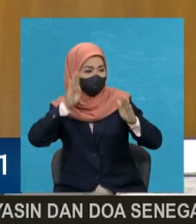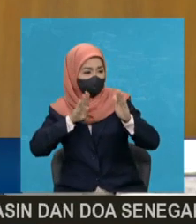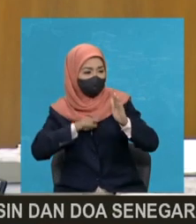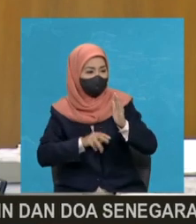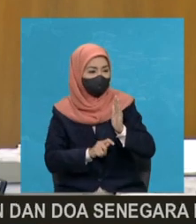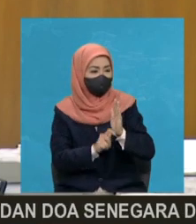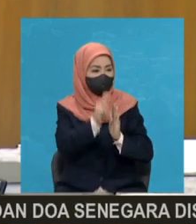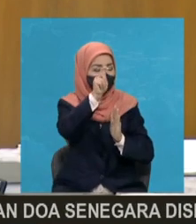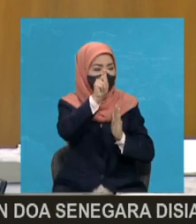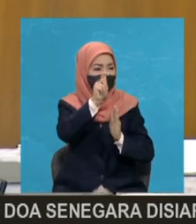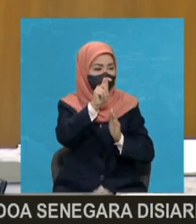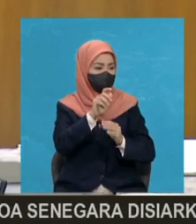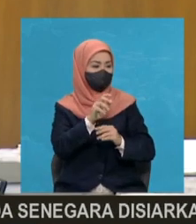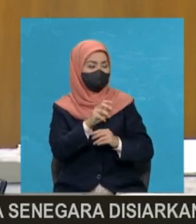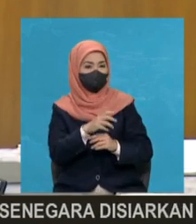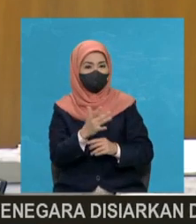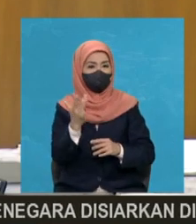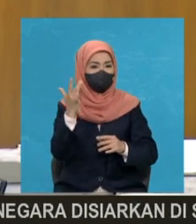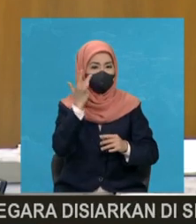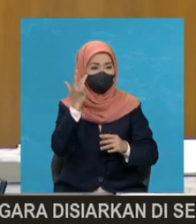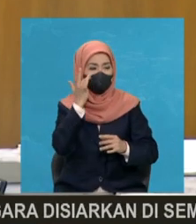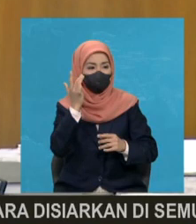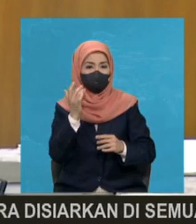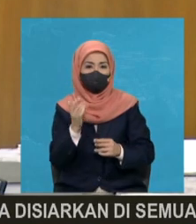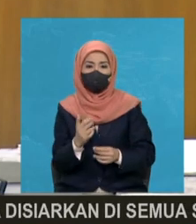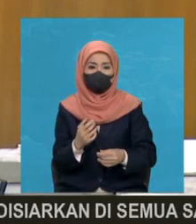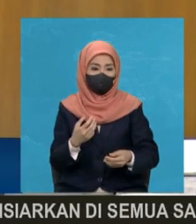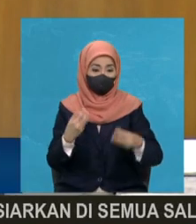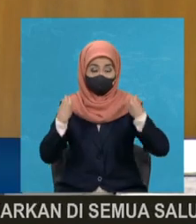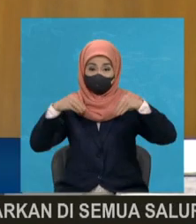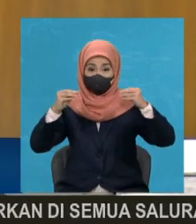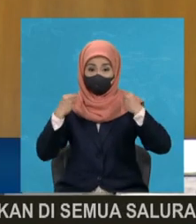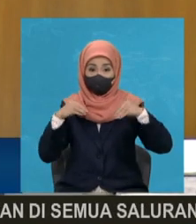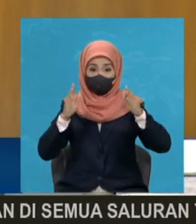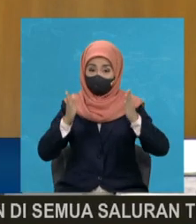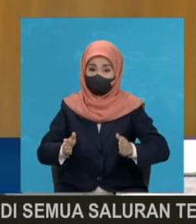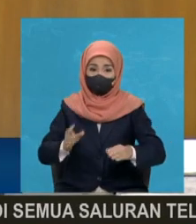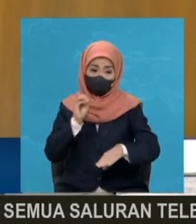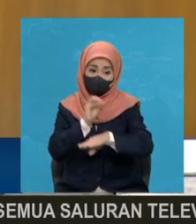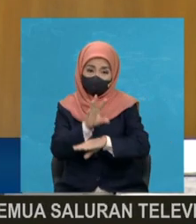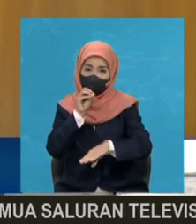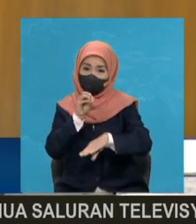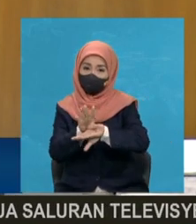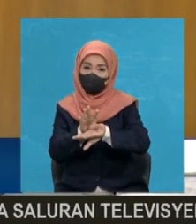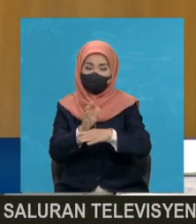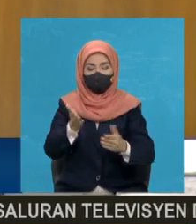dan tidak munasabah Di mana para peniaga juga dinasihatkan untuk